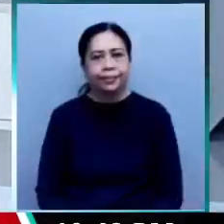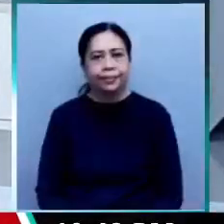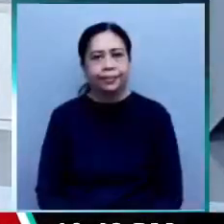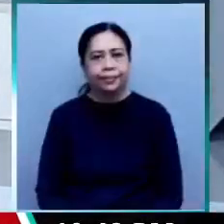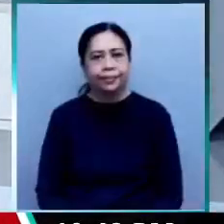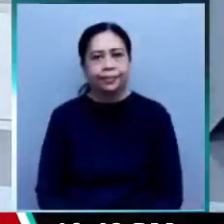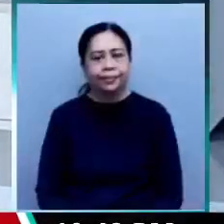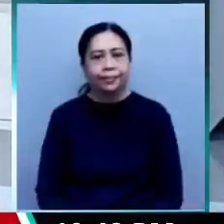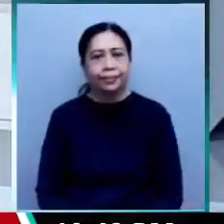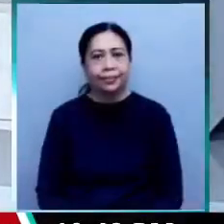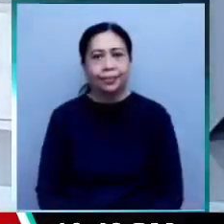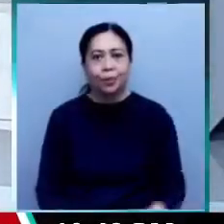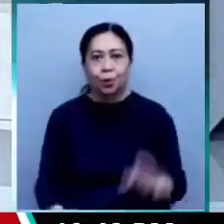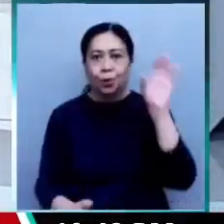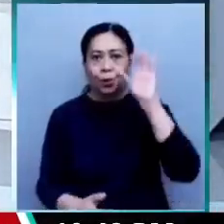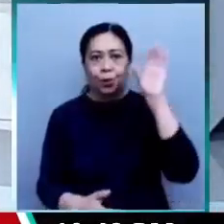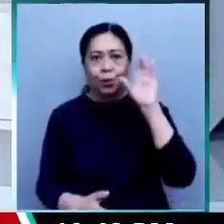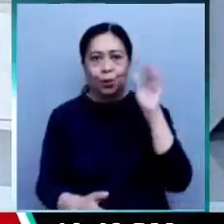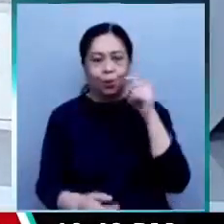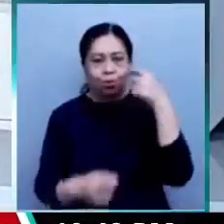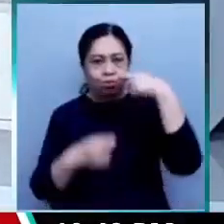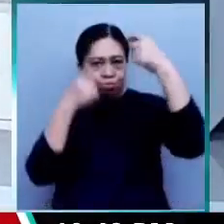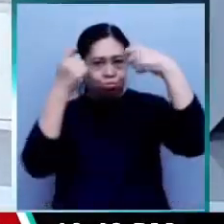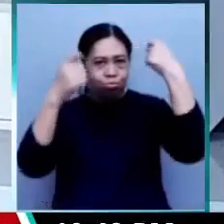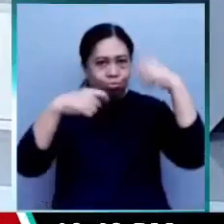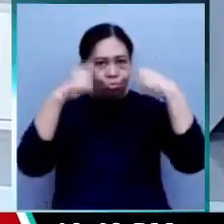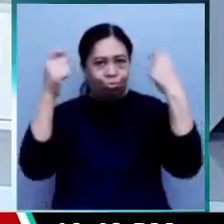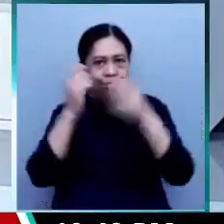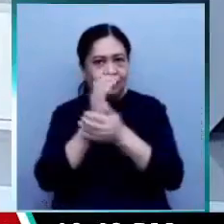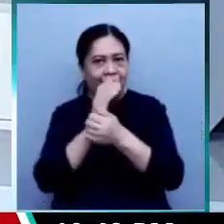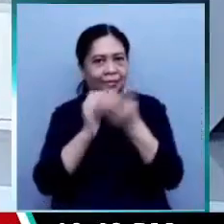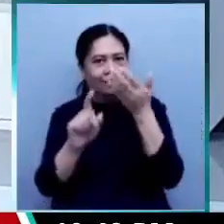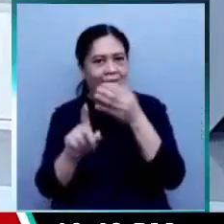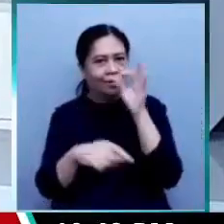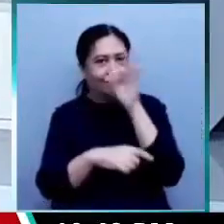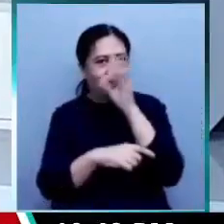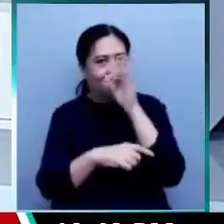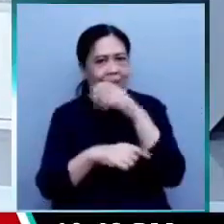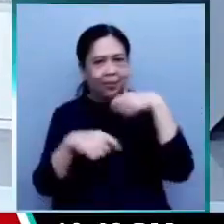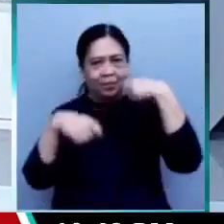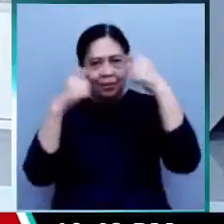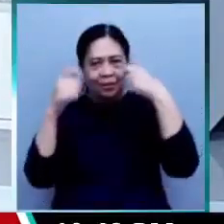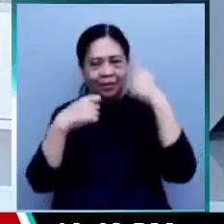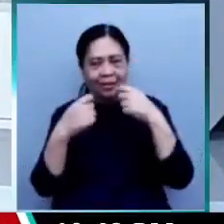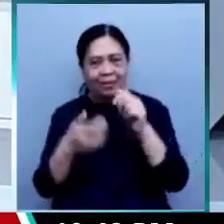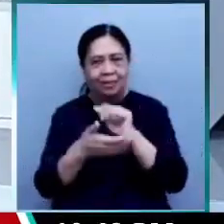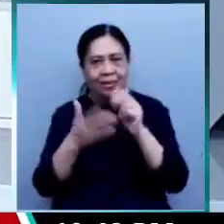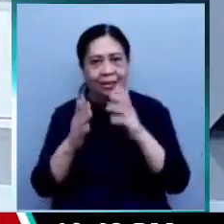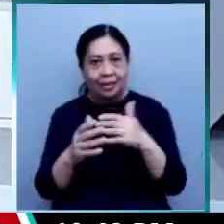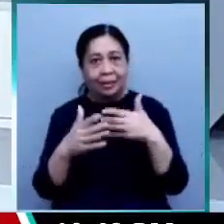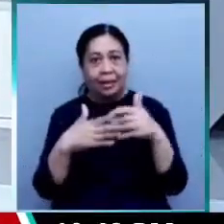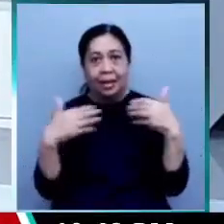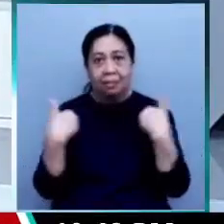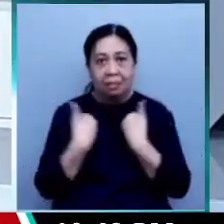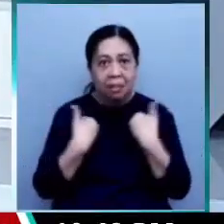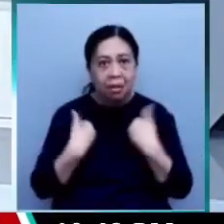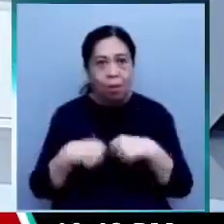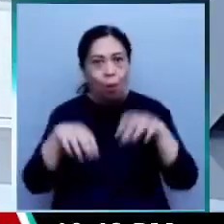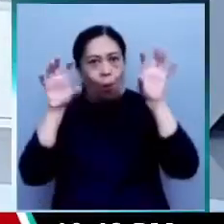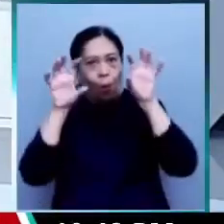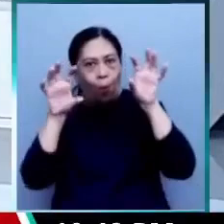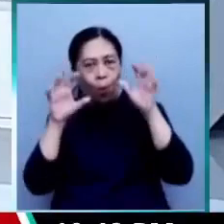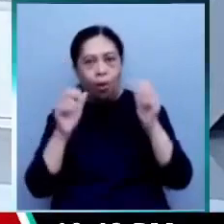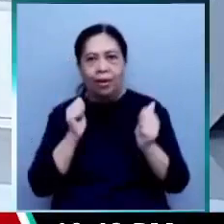Out of this world, ang makeup transformation skills ng isang Filipino makeup artist. Mapahayop, halimaw, celebrity o